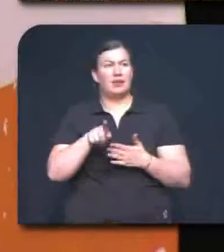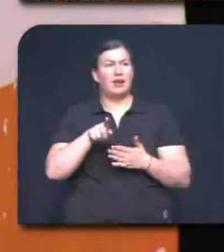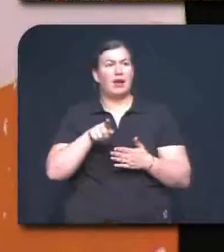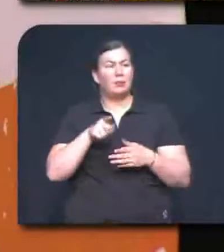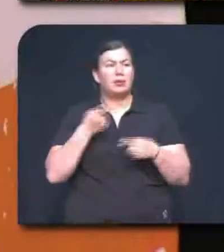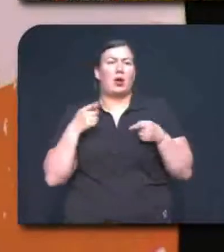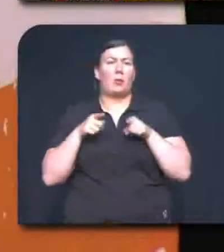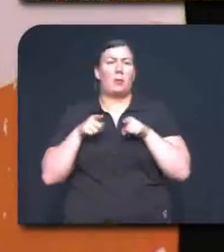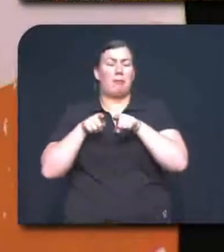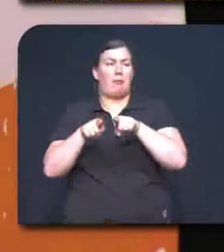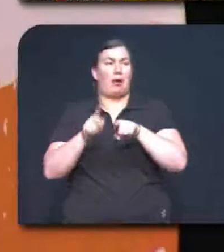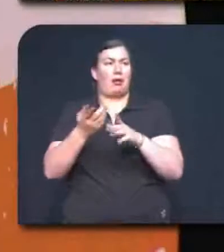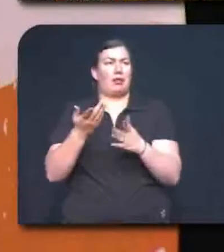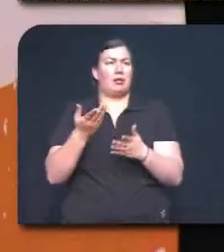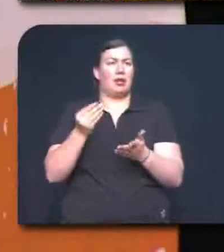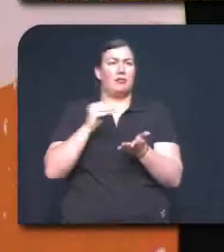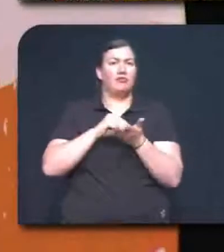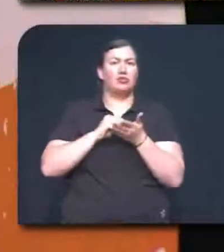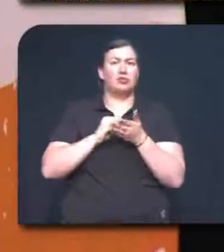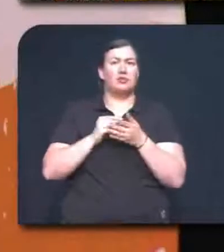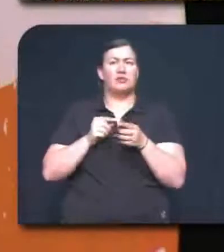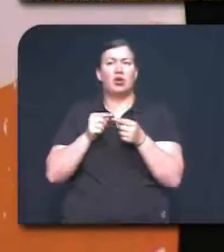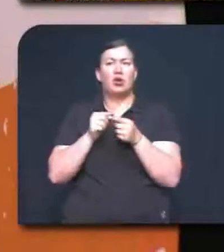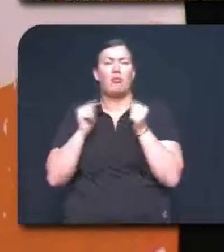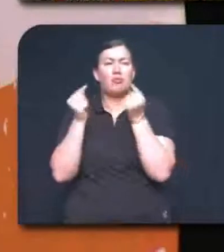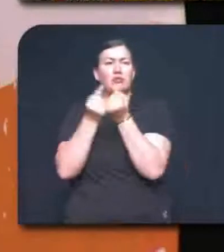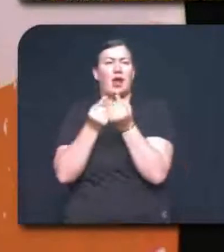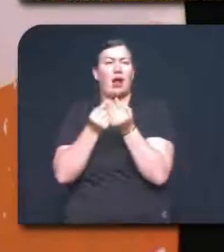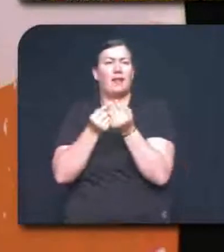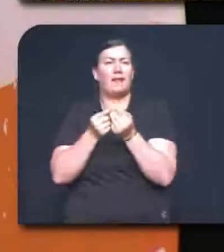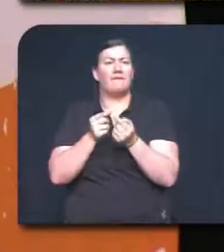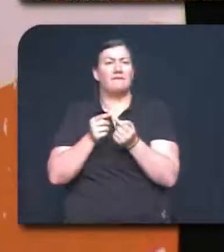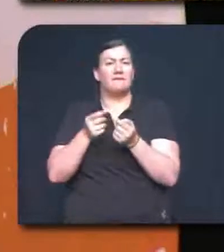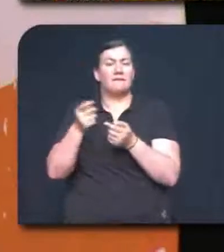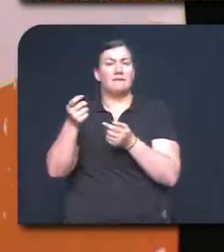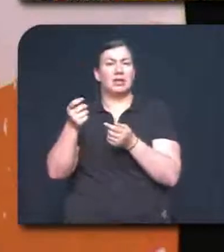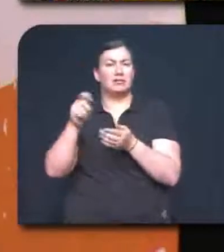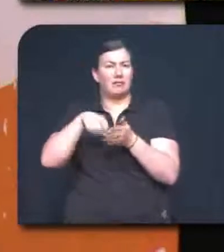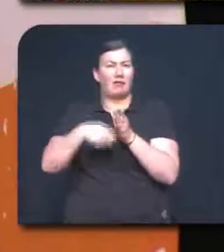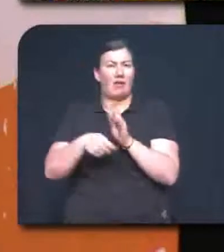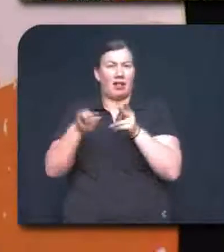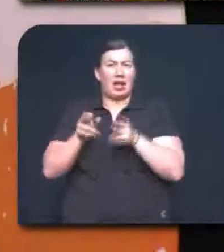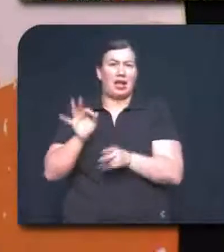dem Kommunalwahlrecht für EU Staatsangehörige ausgestattet werden soll